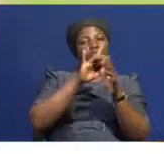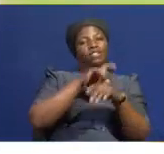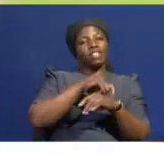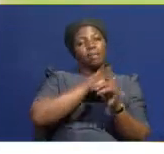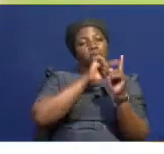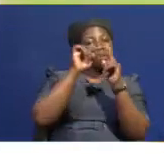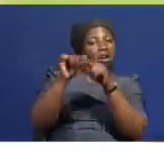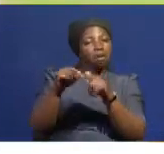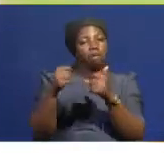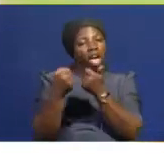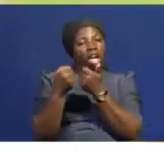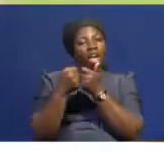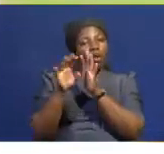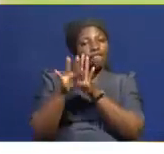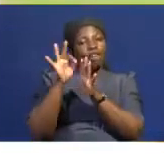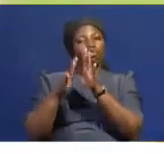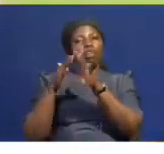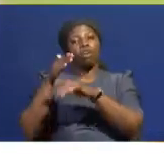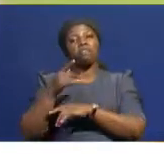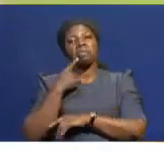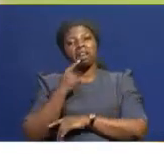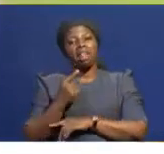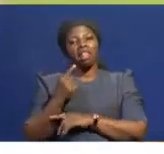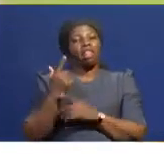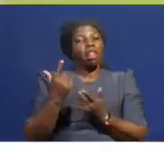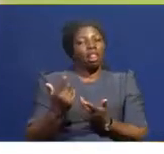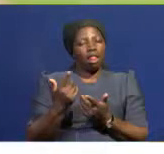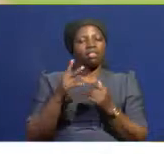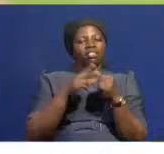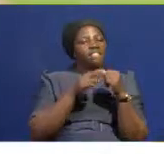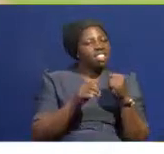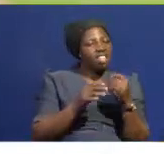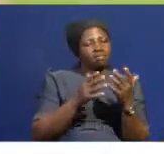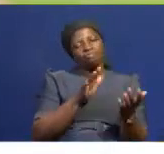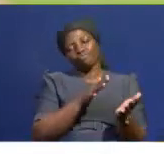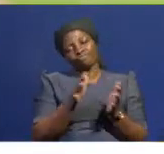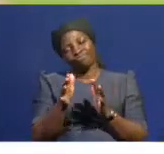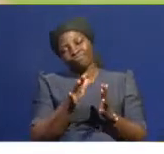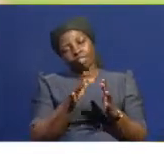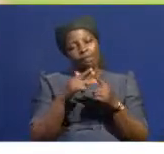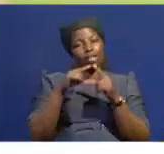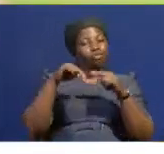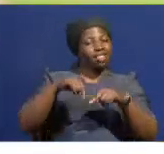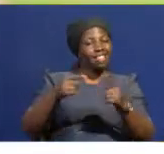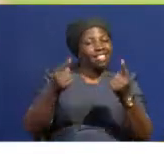tunapata boxers karibu 100 ama 110 ama 70, lakini hapa